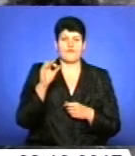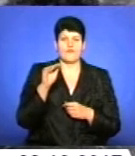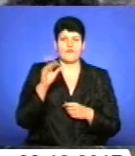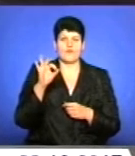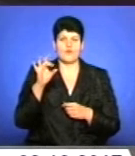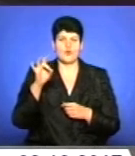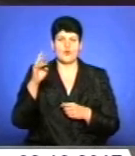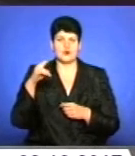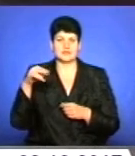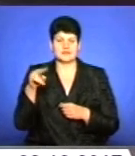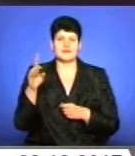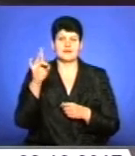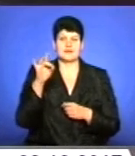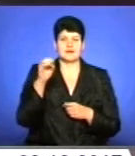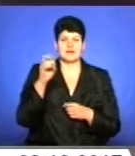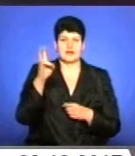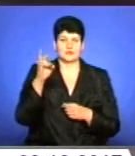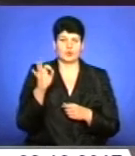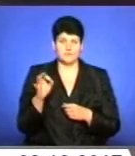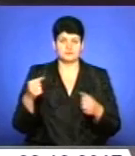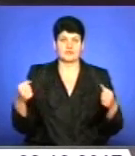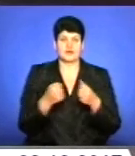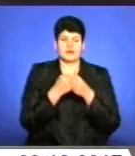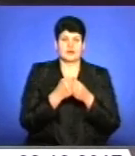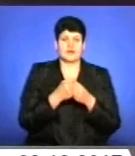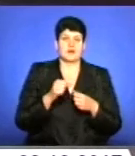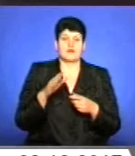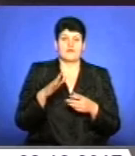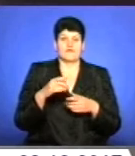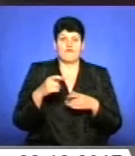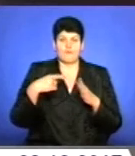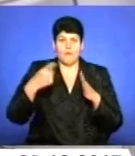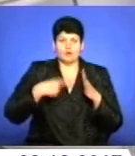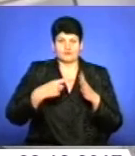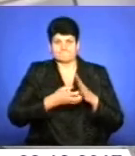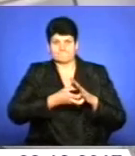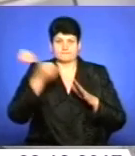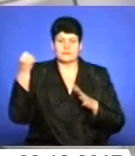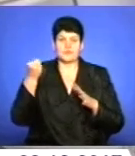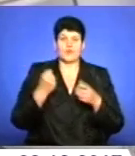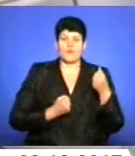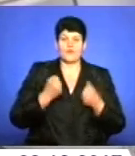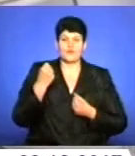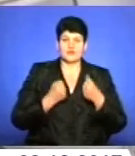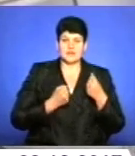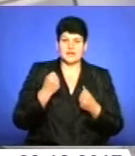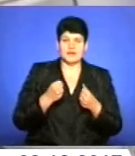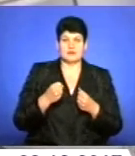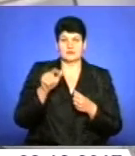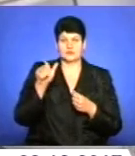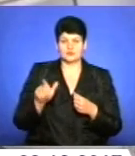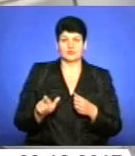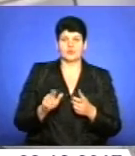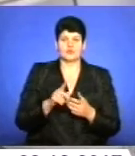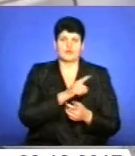«Рено Преміум». У легковика внаслідок автопригоди вирвало мотор. У поліції повідомляють, що водія і пасажира «Форду»